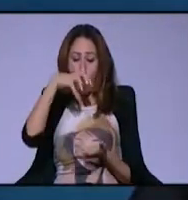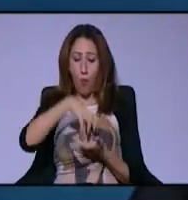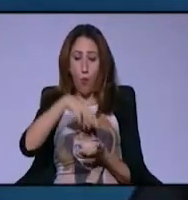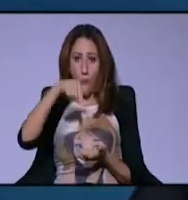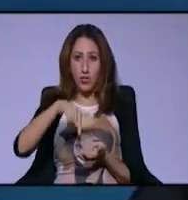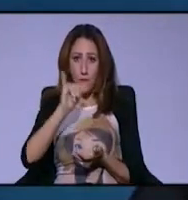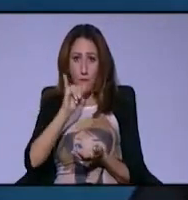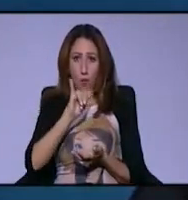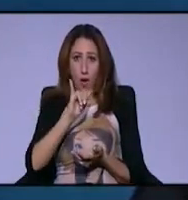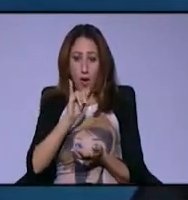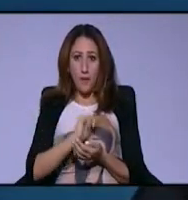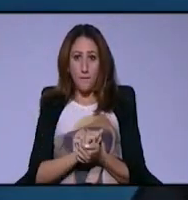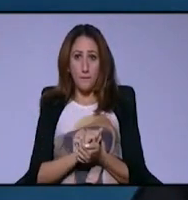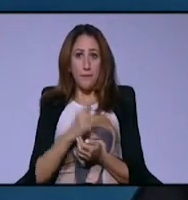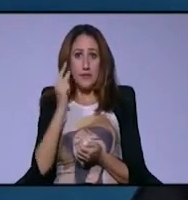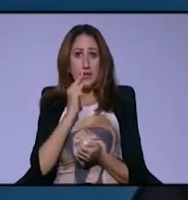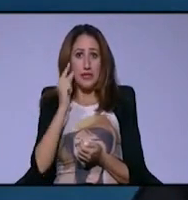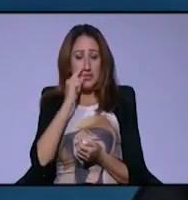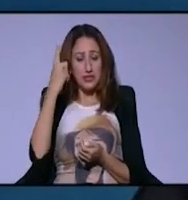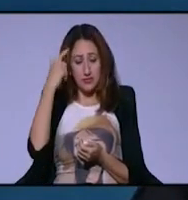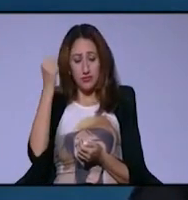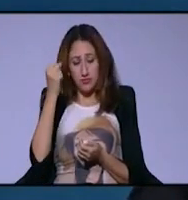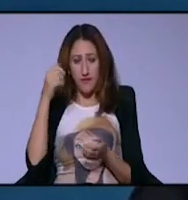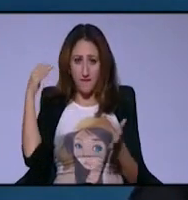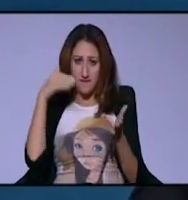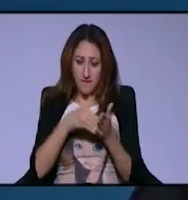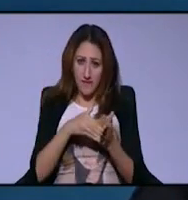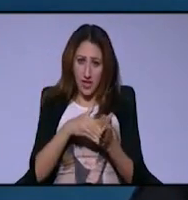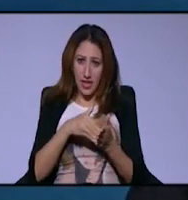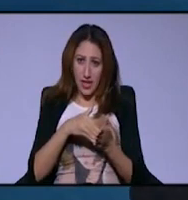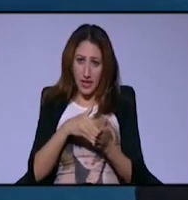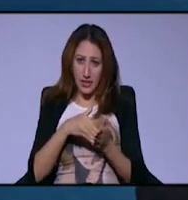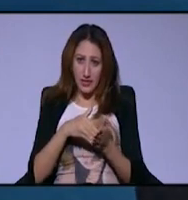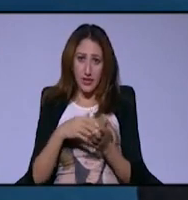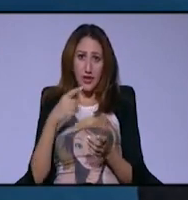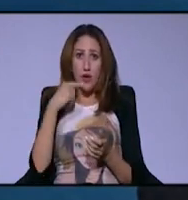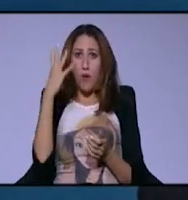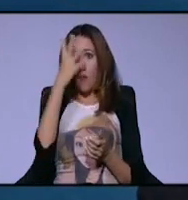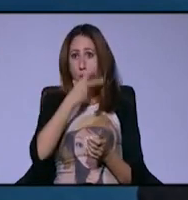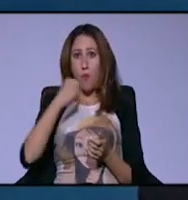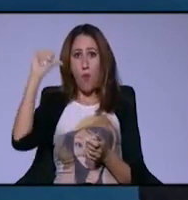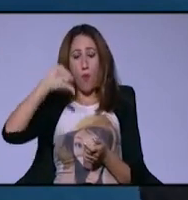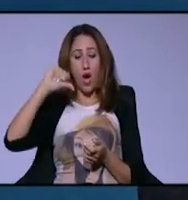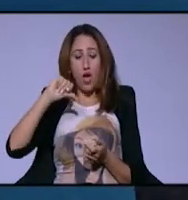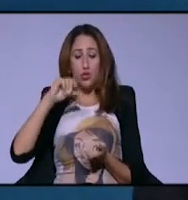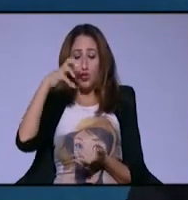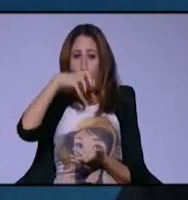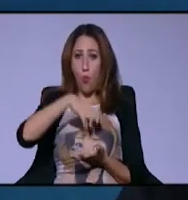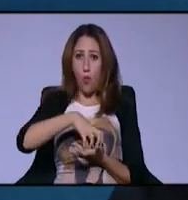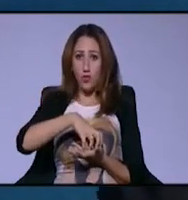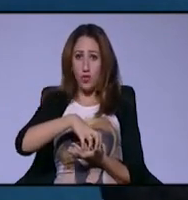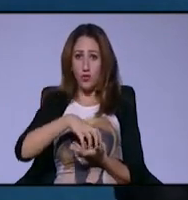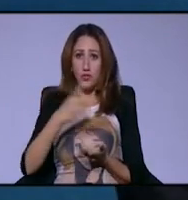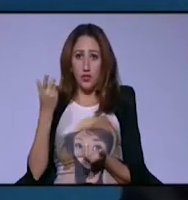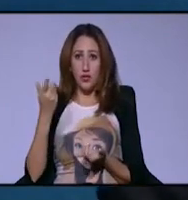وللعلم التيارات المتطرفة في السنوات الأخيرة شوهت قضية الوطن تشويه شديد من